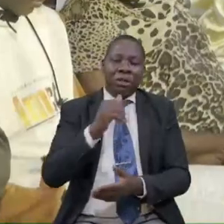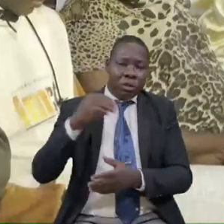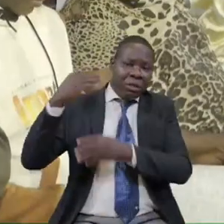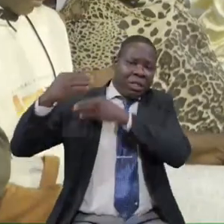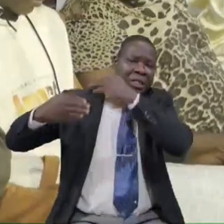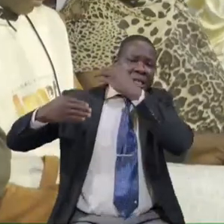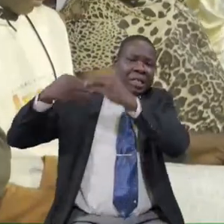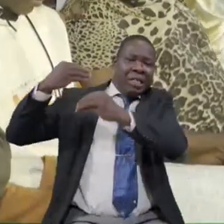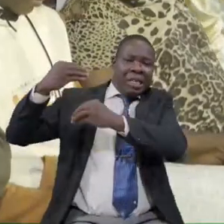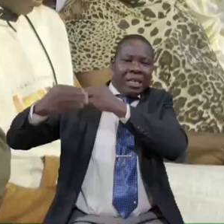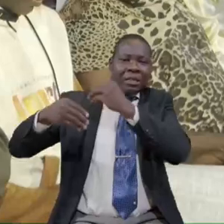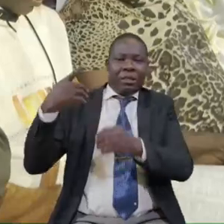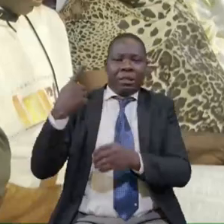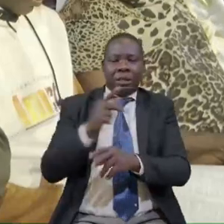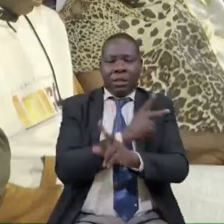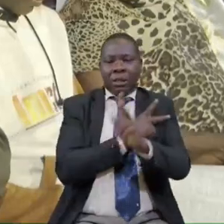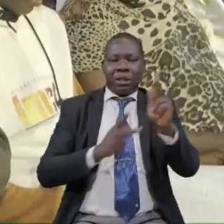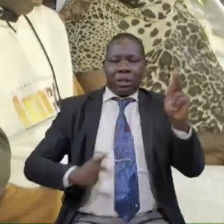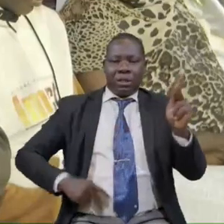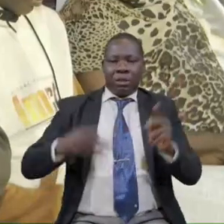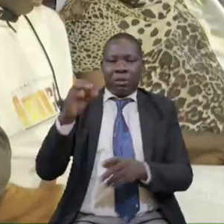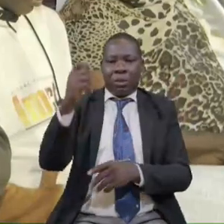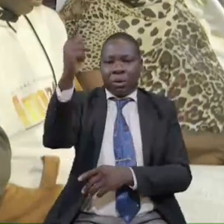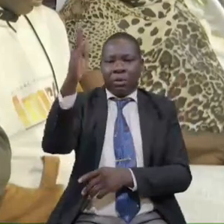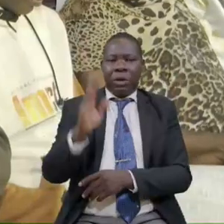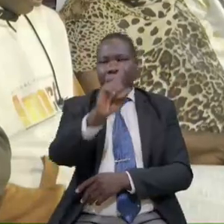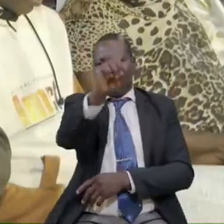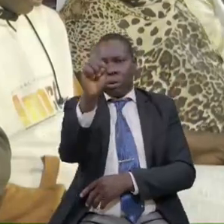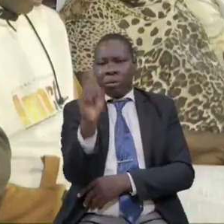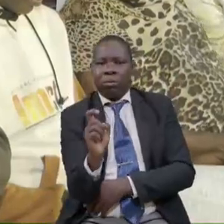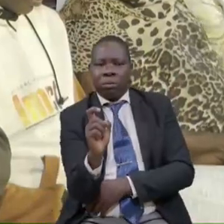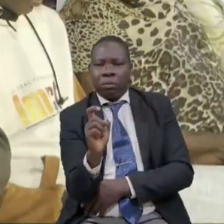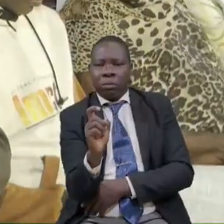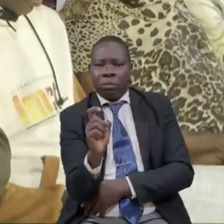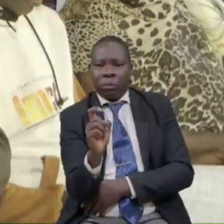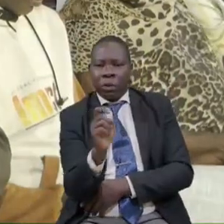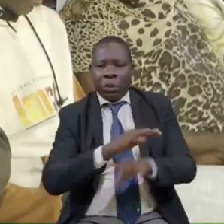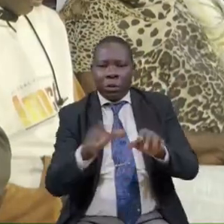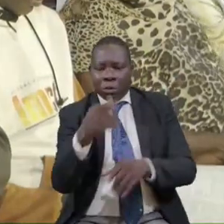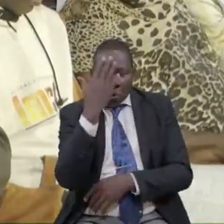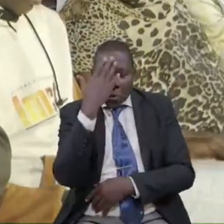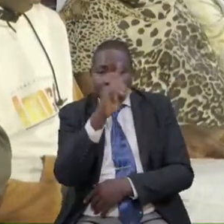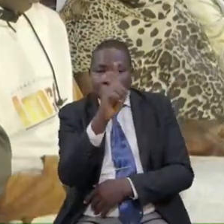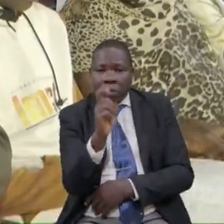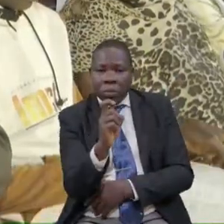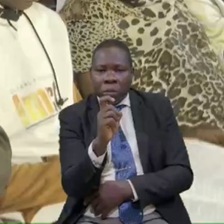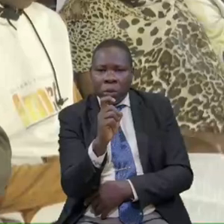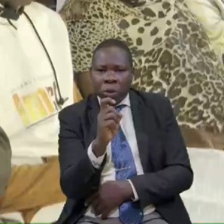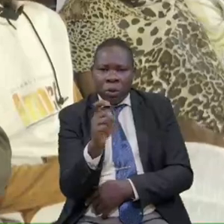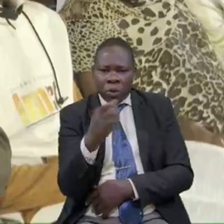n'hériteront point le royaume de Dieu? Ne le savez-vous pas?